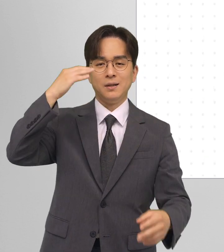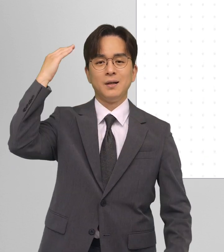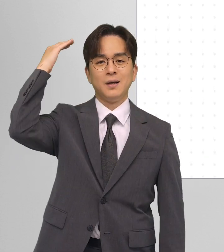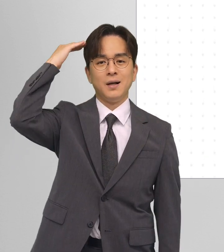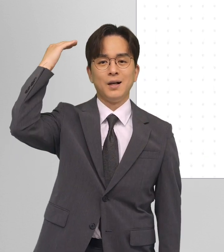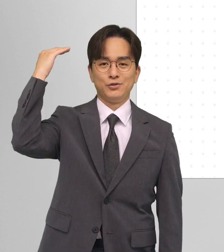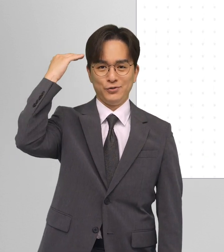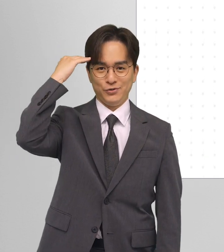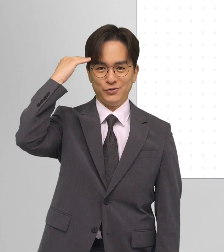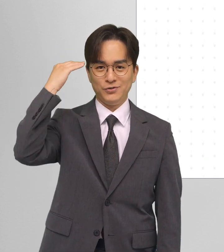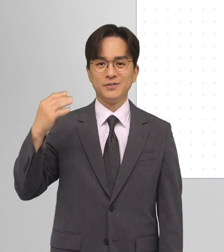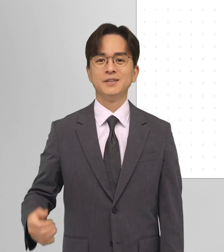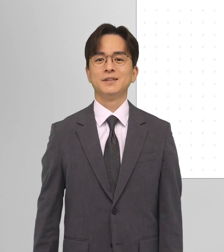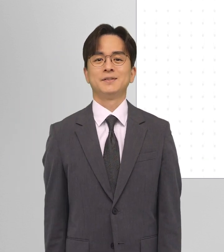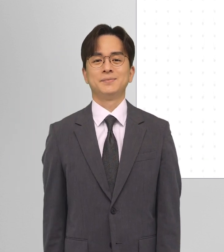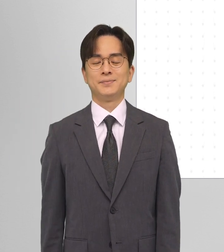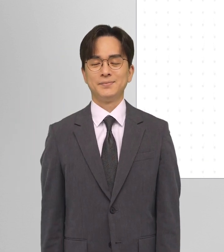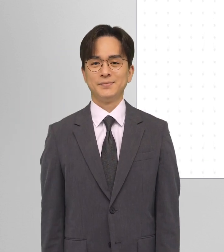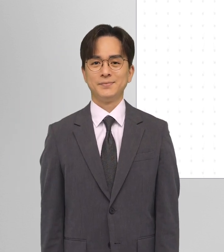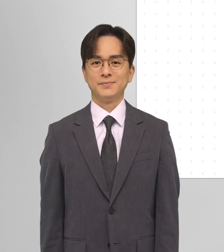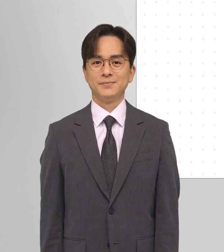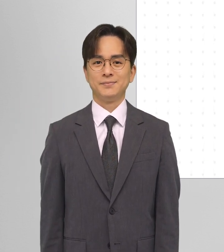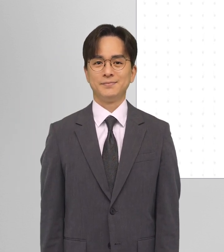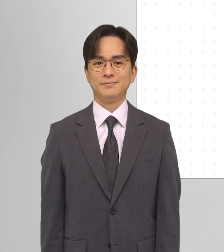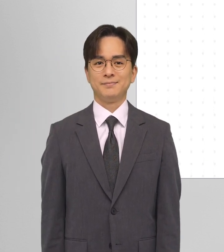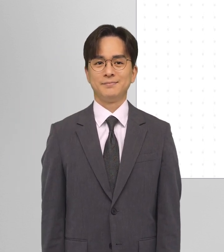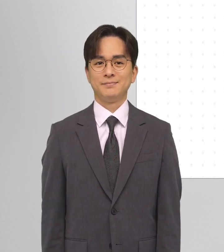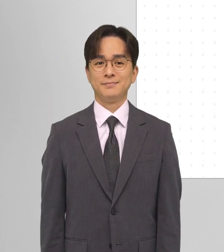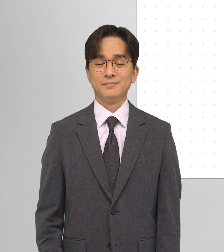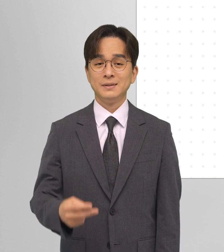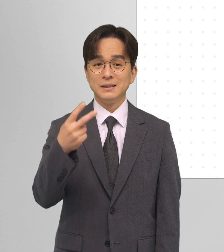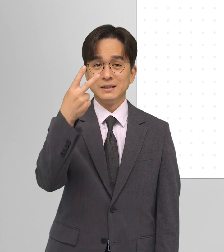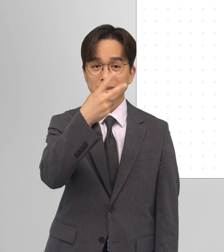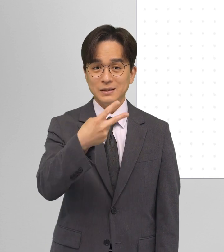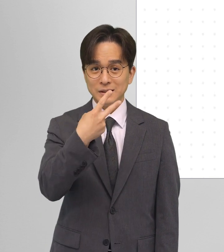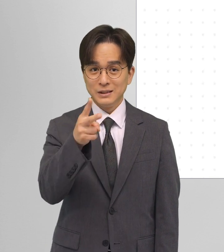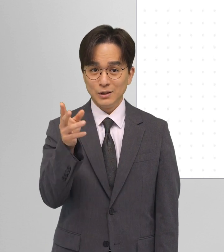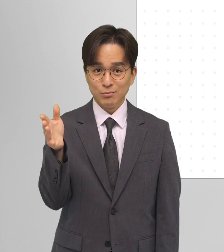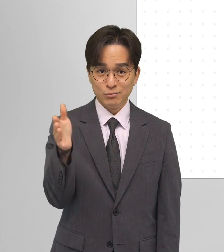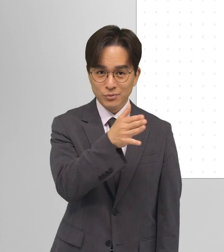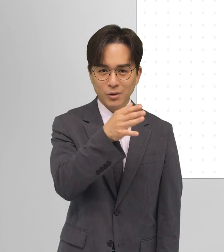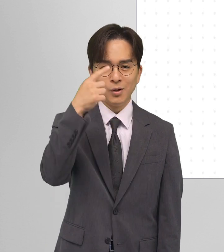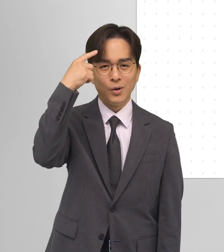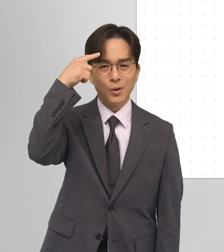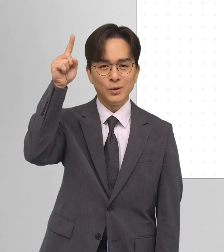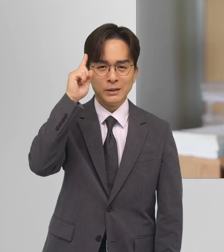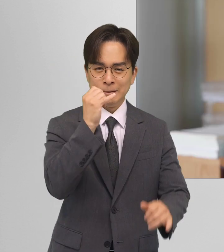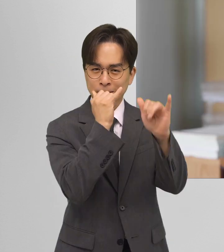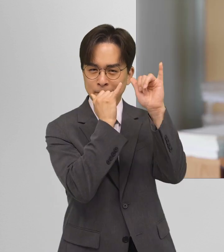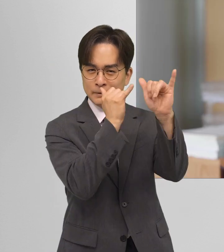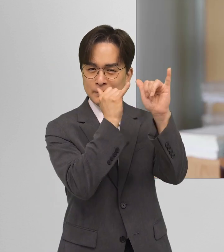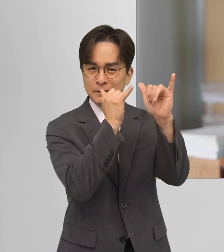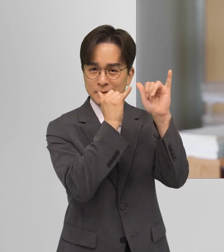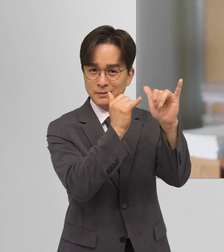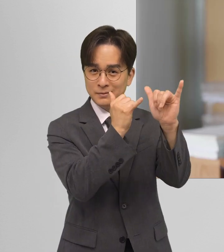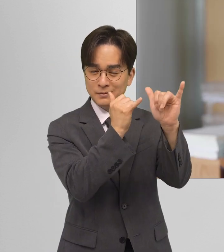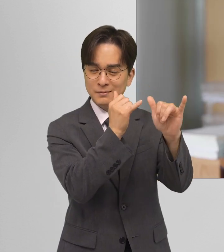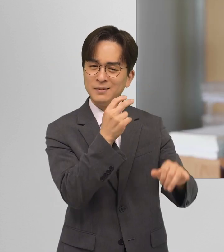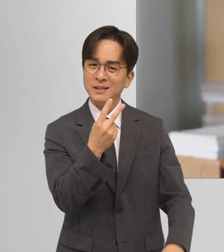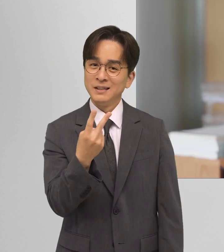러시아이고요. 우리나라가 2위를 차지하고 있거든요. 그런데 이 통계가 2002년부터 시작된 거기 때문에 제